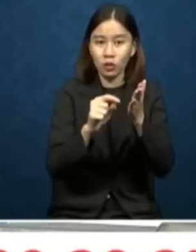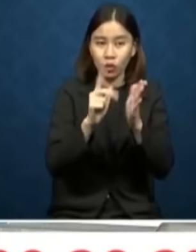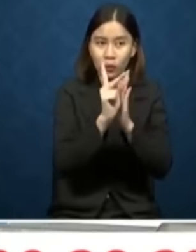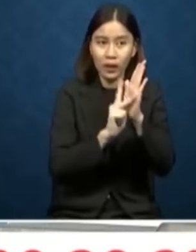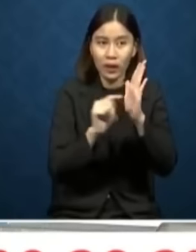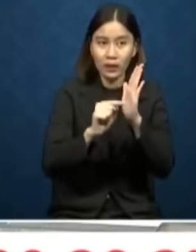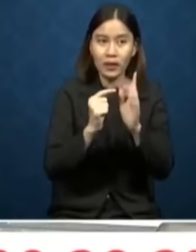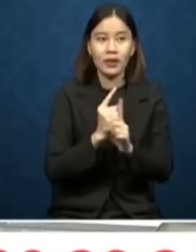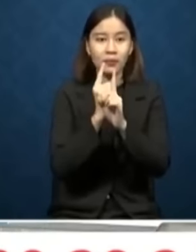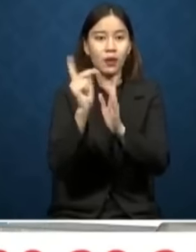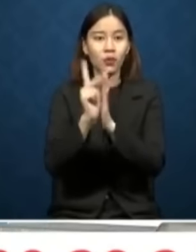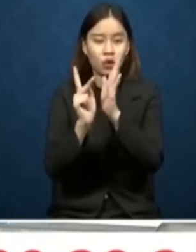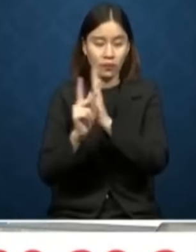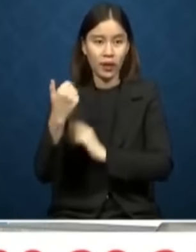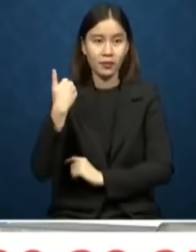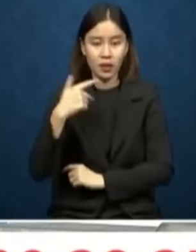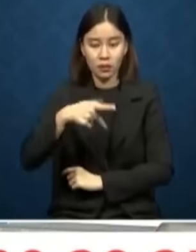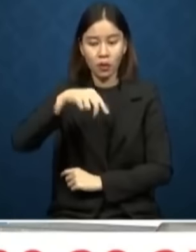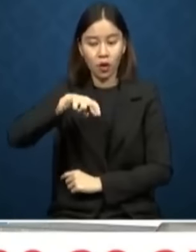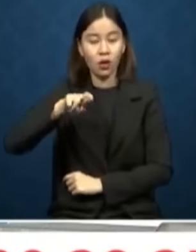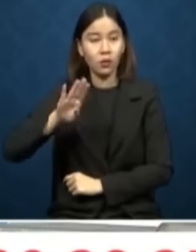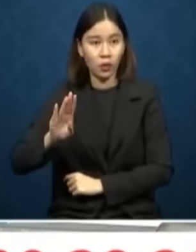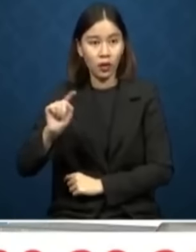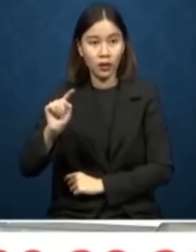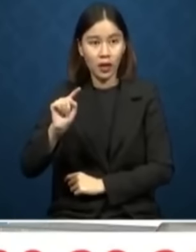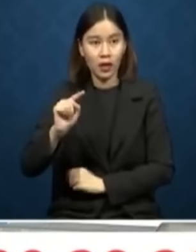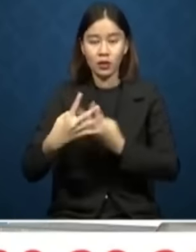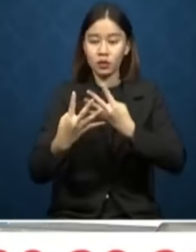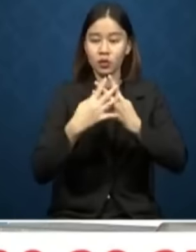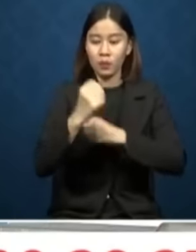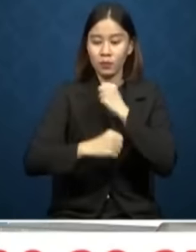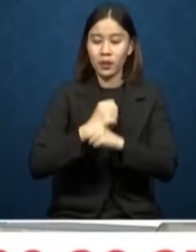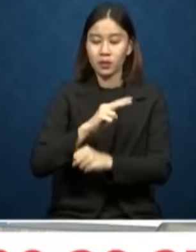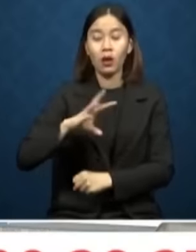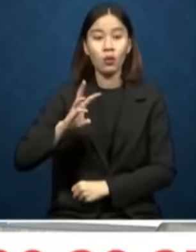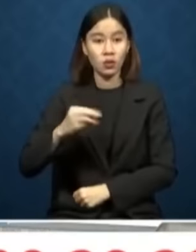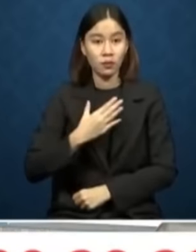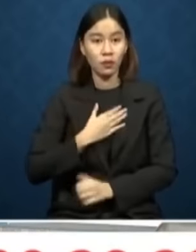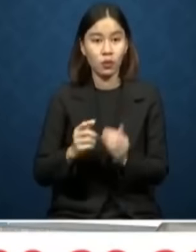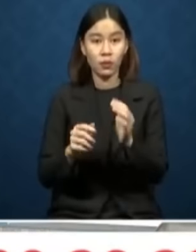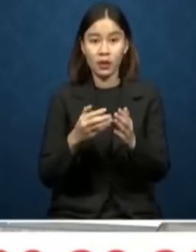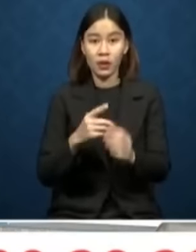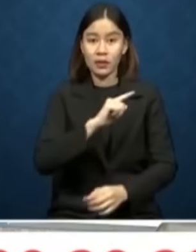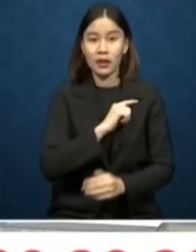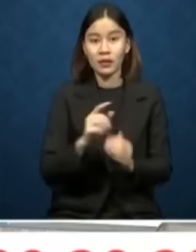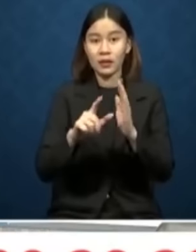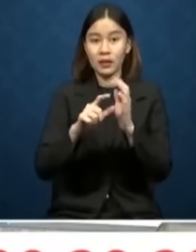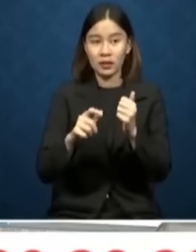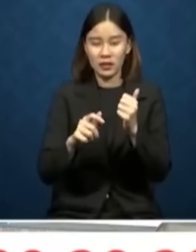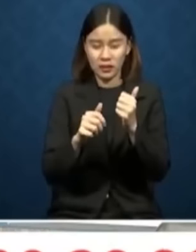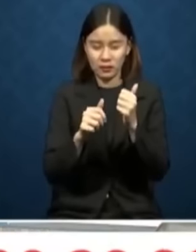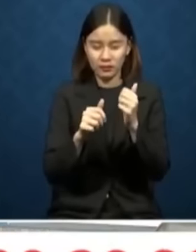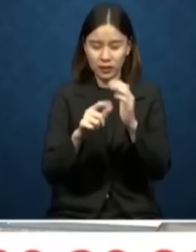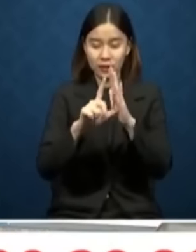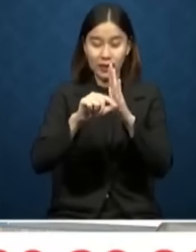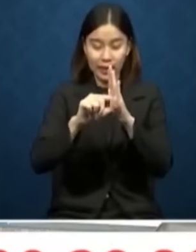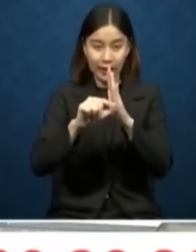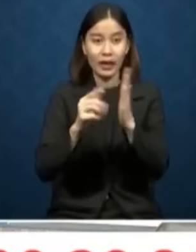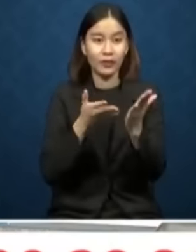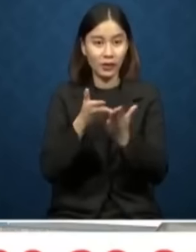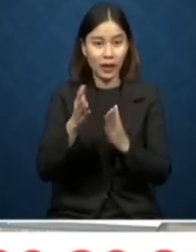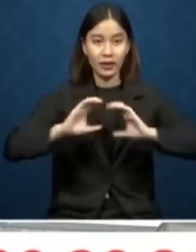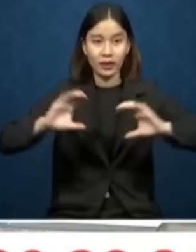านทำตามกฎหมายหมดแน่นอนพระราชบัญญัติราชทัณฑ์2560ผมทำหน้าที่เป็นเลขาวิปและเป็นวิปรัฐบาลจริงครับเขียนมาตรา52วงเ